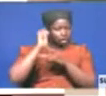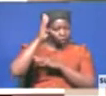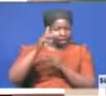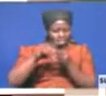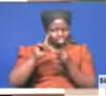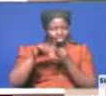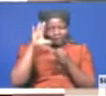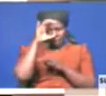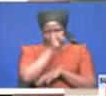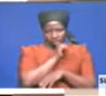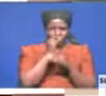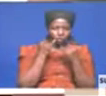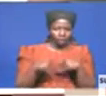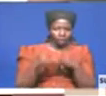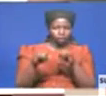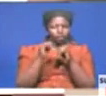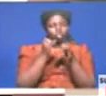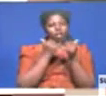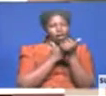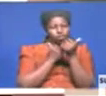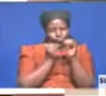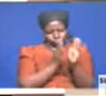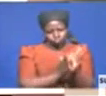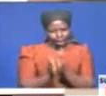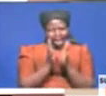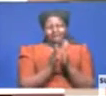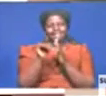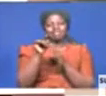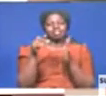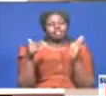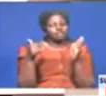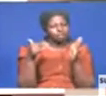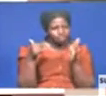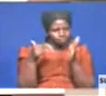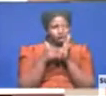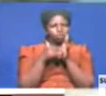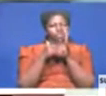mikakati ndivyo vikwazo vinavyozuia mapambano dhidi ya ajira kwa watoto.